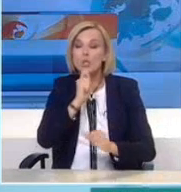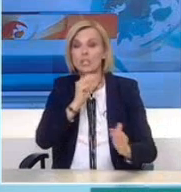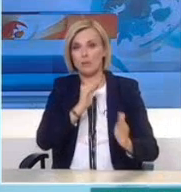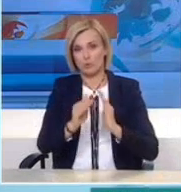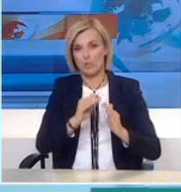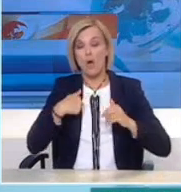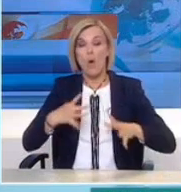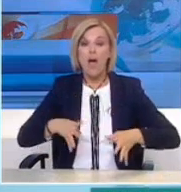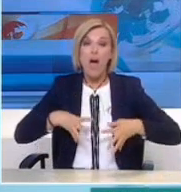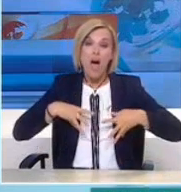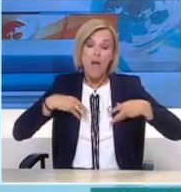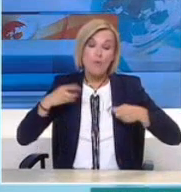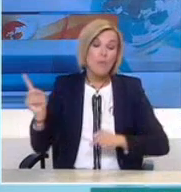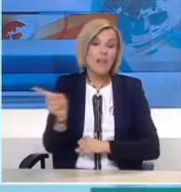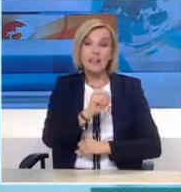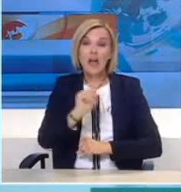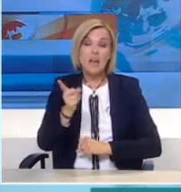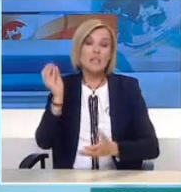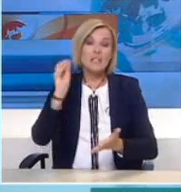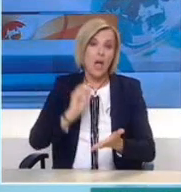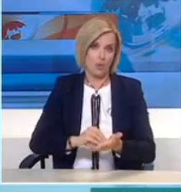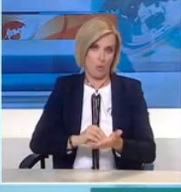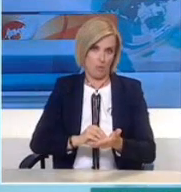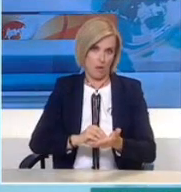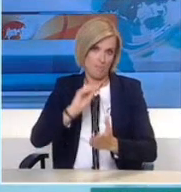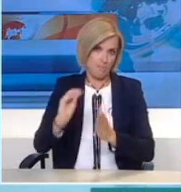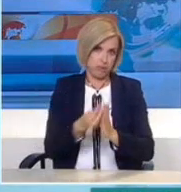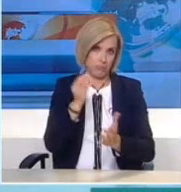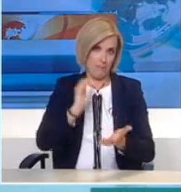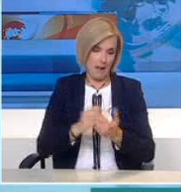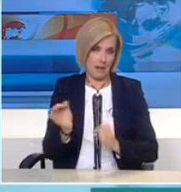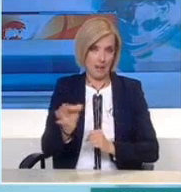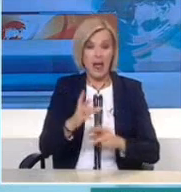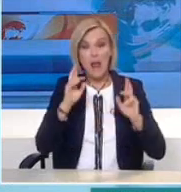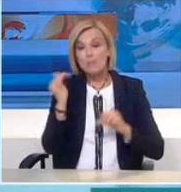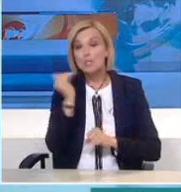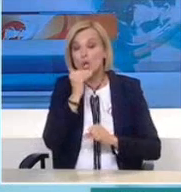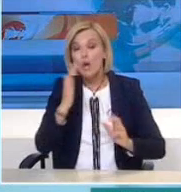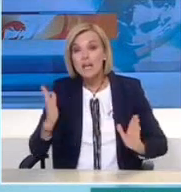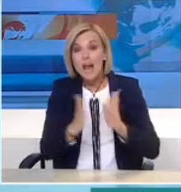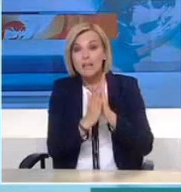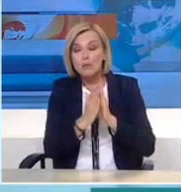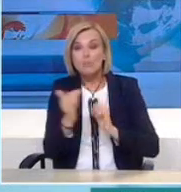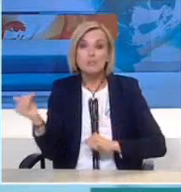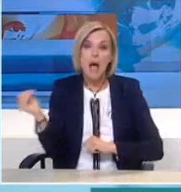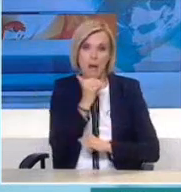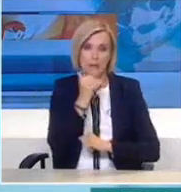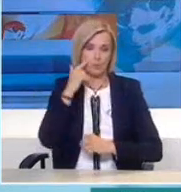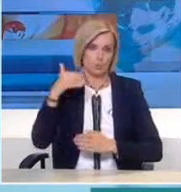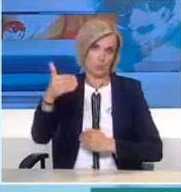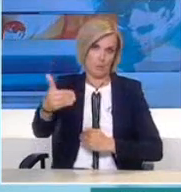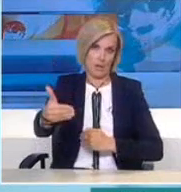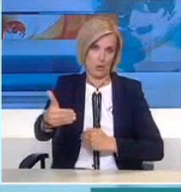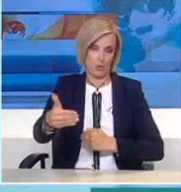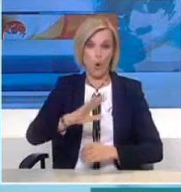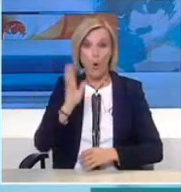άλλος ασθενής και ελπίζω γρήγορα να μην εμφανιστεί εκεί και ελπίζω γρήγορα να αντιμετωπίζονται παρόμοιες καταστάσεις στο μέλλον.